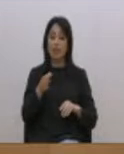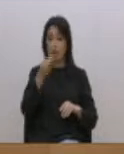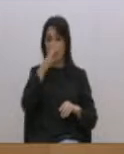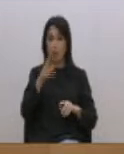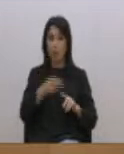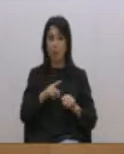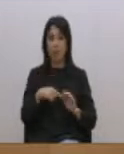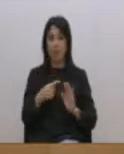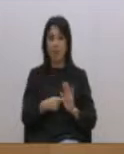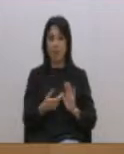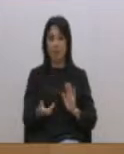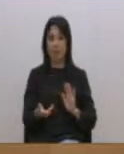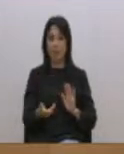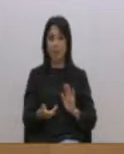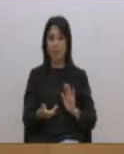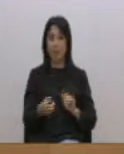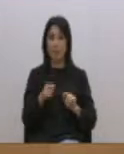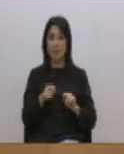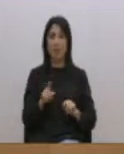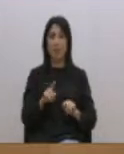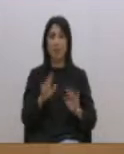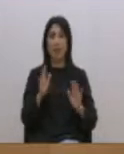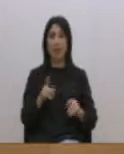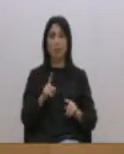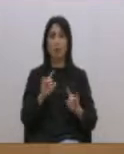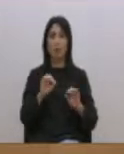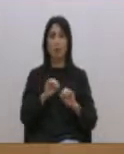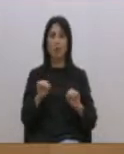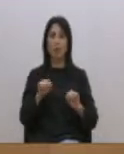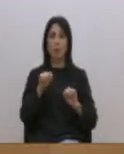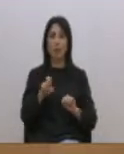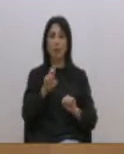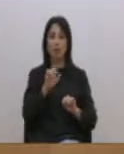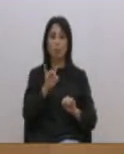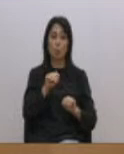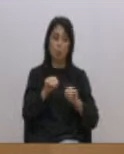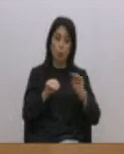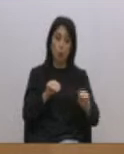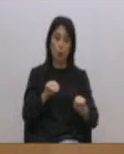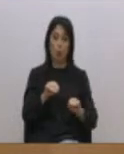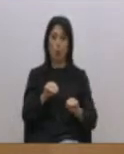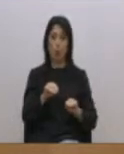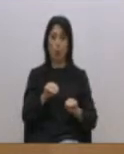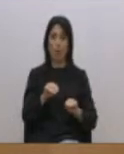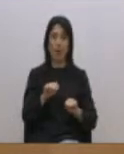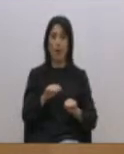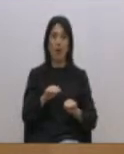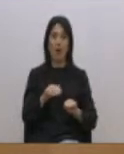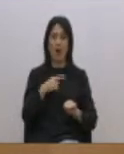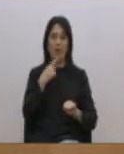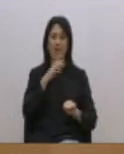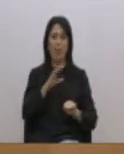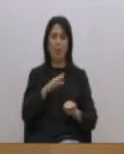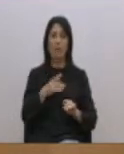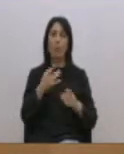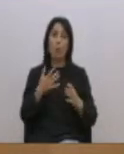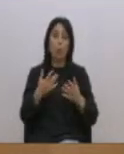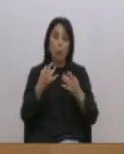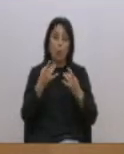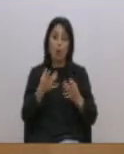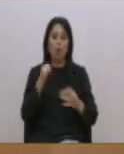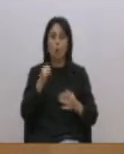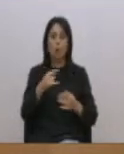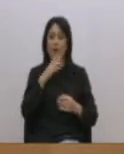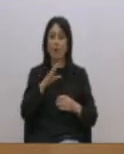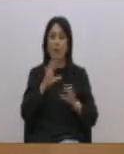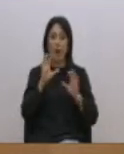ეს საკითხი. აი ტი რა ხდება, რატო არ შეიძლება მაშინ ბიუროზე გავიდეს, ეს თორე არ მაქვს გათვლის ნათქვამი, ის თავად ცუდია,